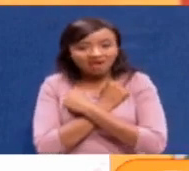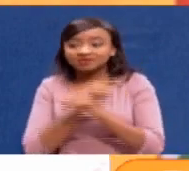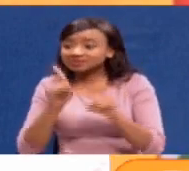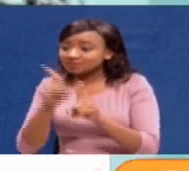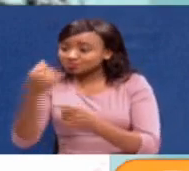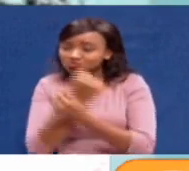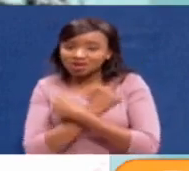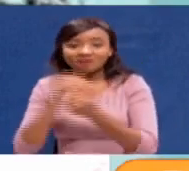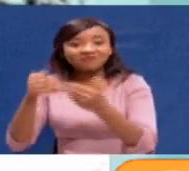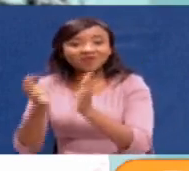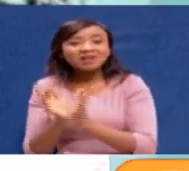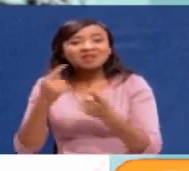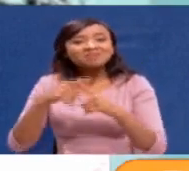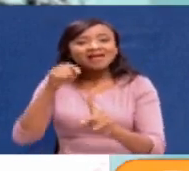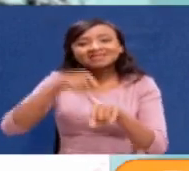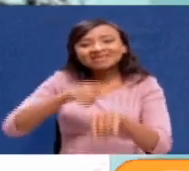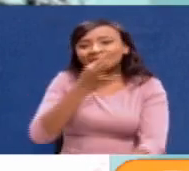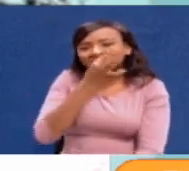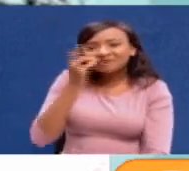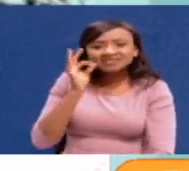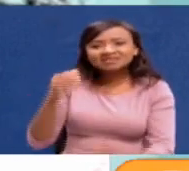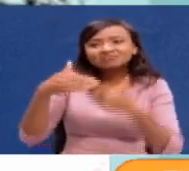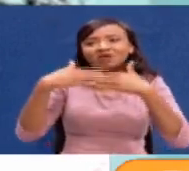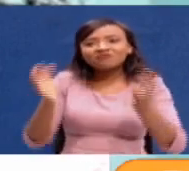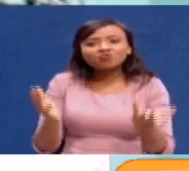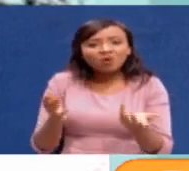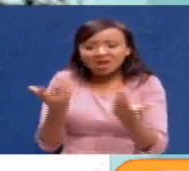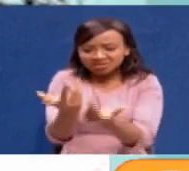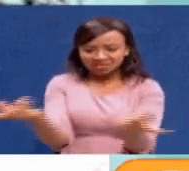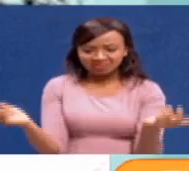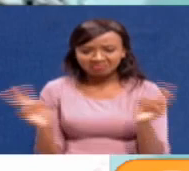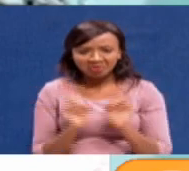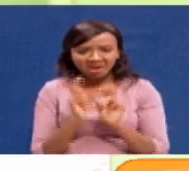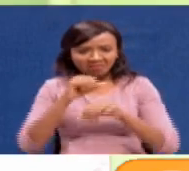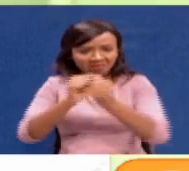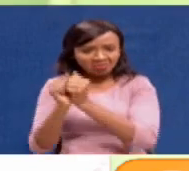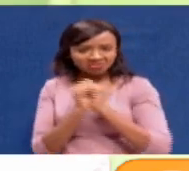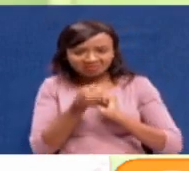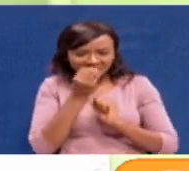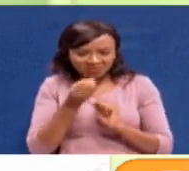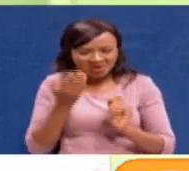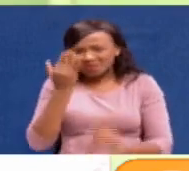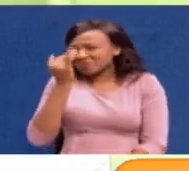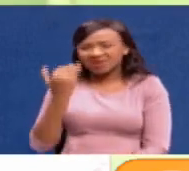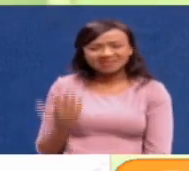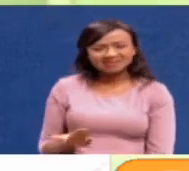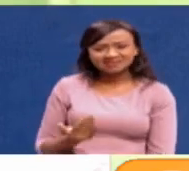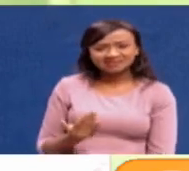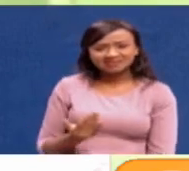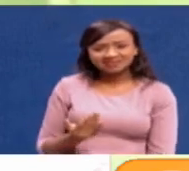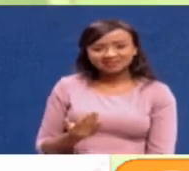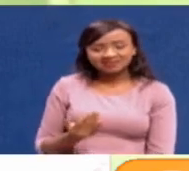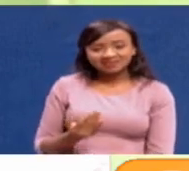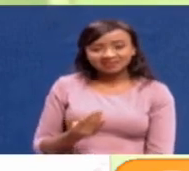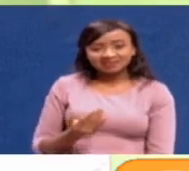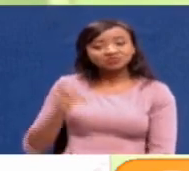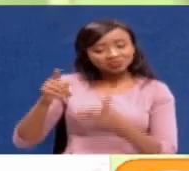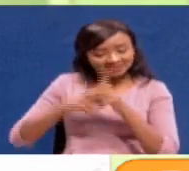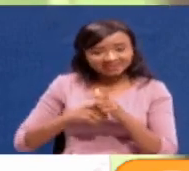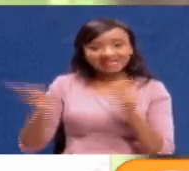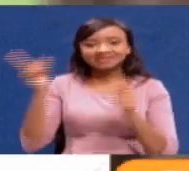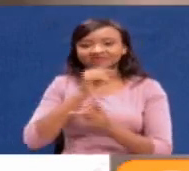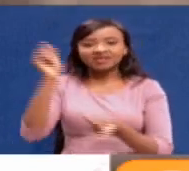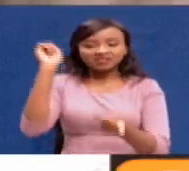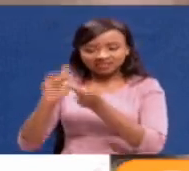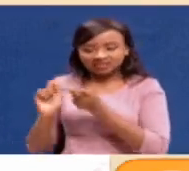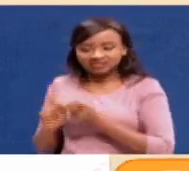love your family. Kinaya ni kuani katika mtaa huu ambapo siku mbili zilizopita zoezi la kuwapima halaiki lilianzishwa kwa minajili